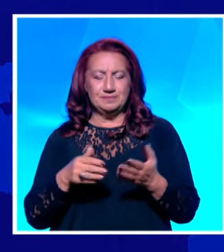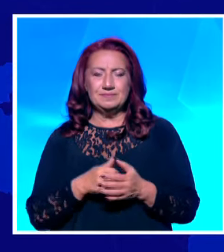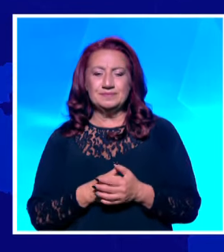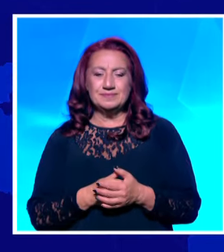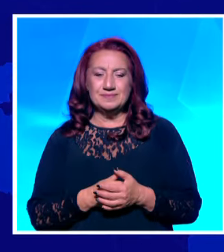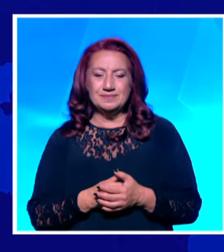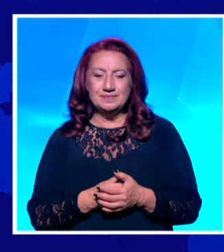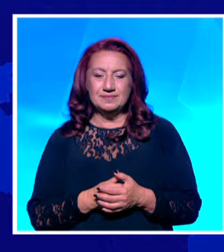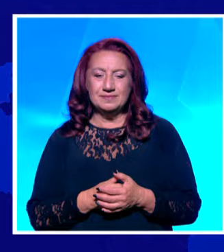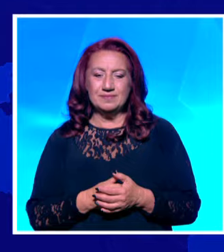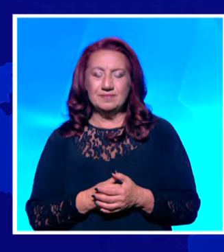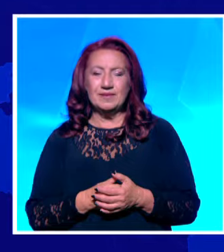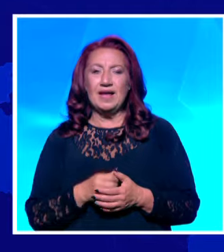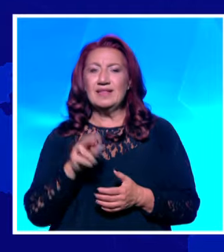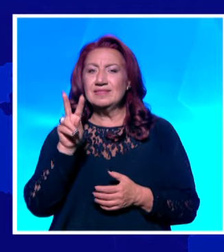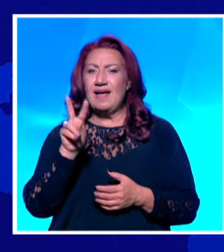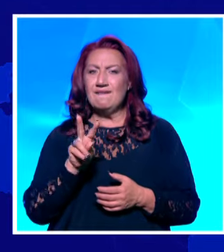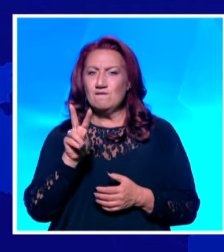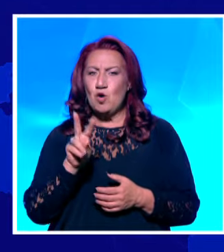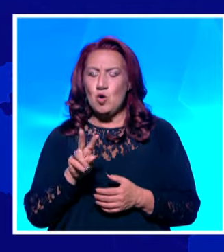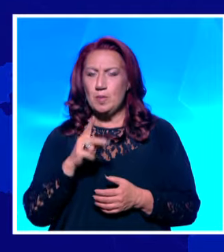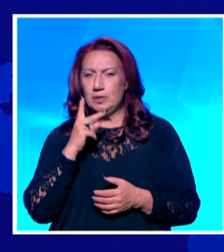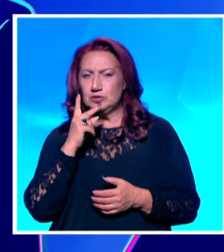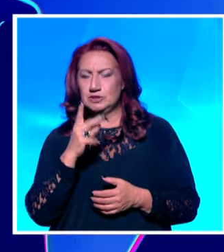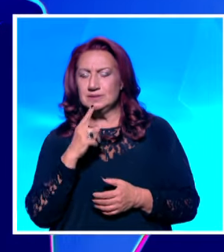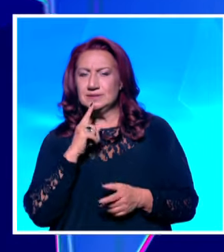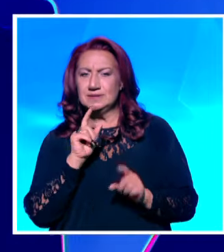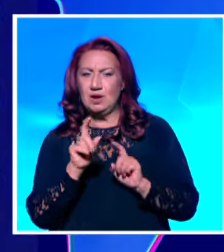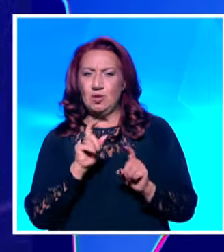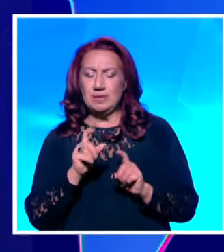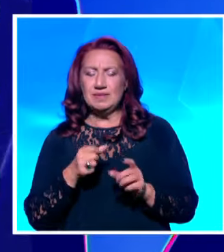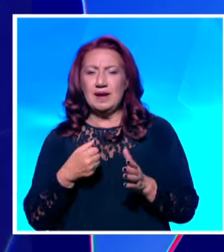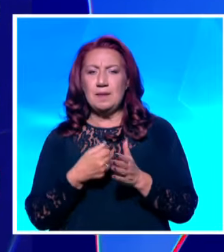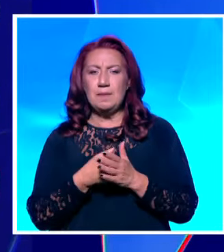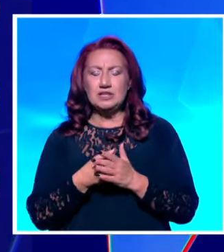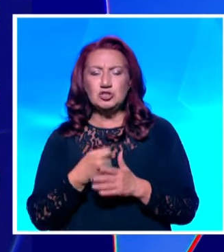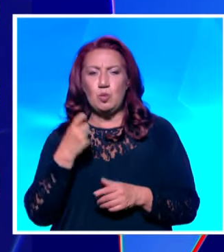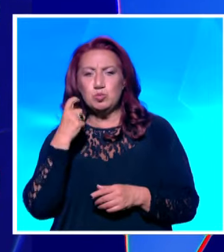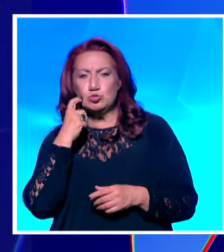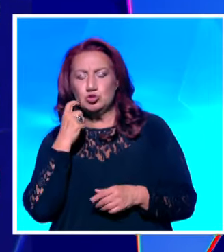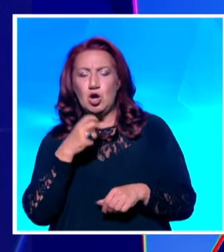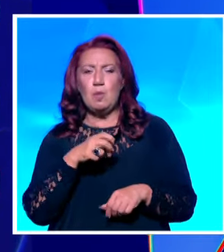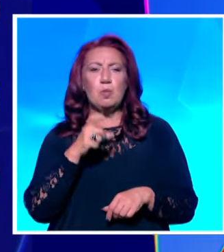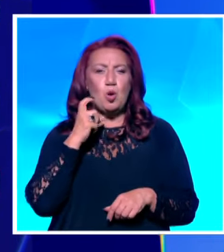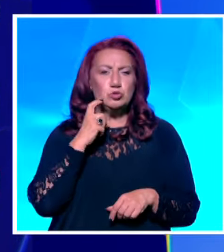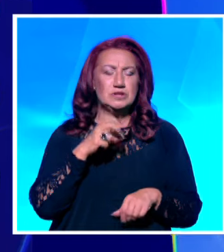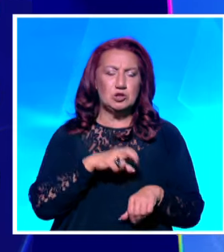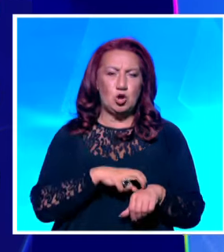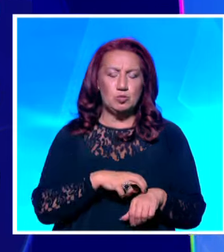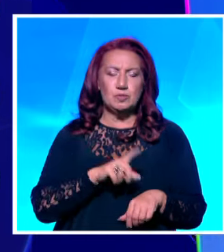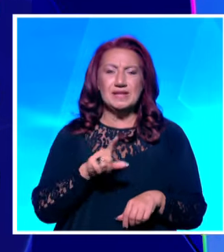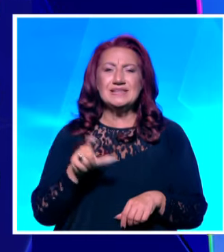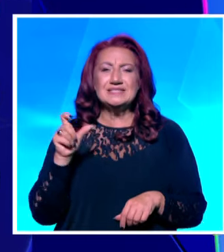btvsport.sportal.bg/champions-tv. На voyo.bg можете да гледате с коментар мачовете Брюш Борусия Дортмунд и Селтик Слован